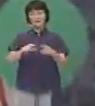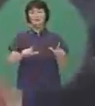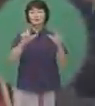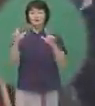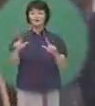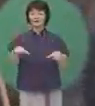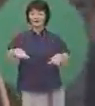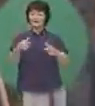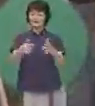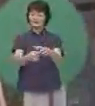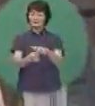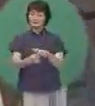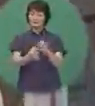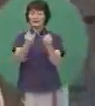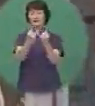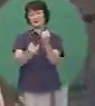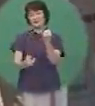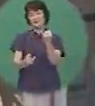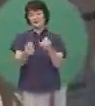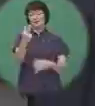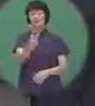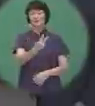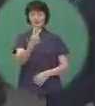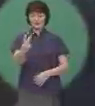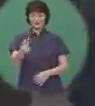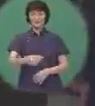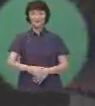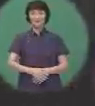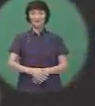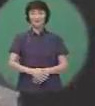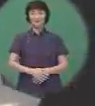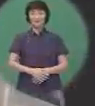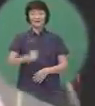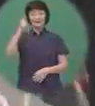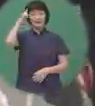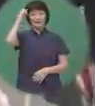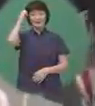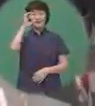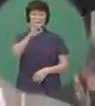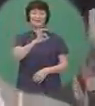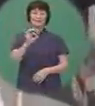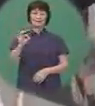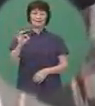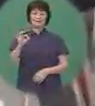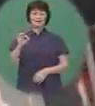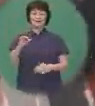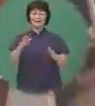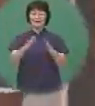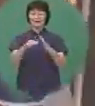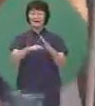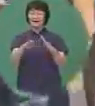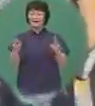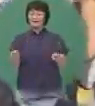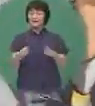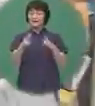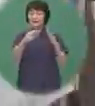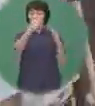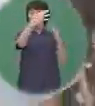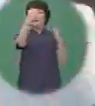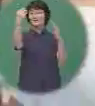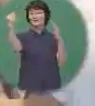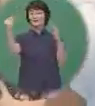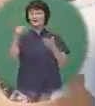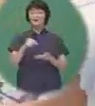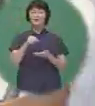む木村ここねさんと桃花さんの姉妹で、記念品として家庭用のプラネタリウムなどが贈